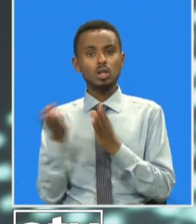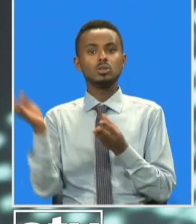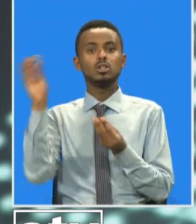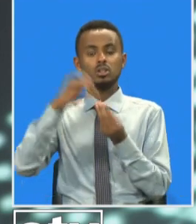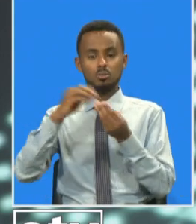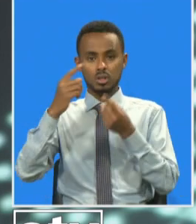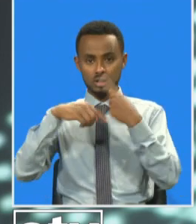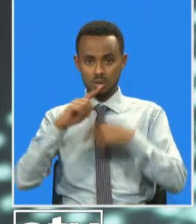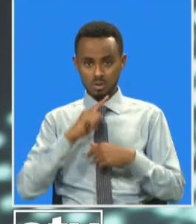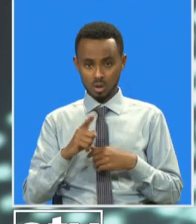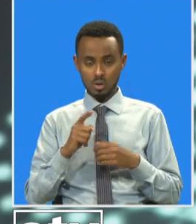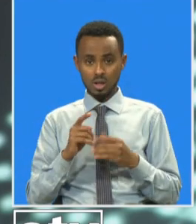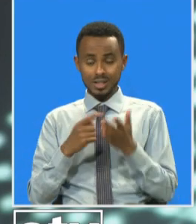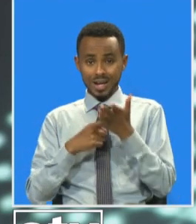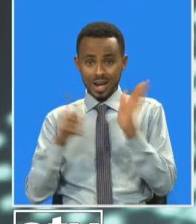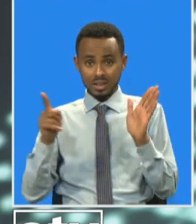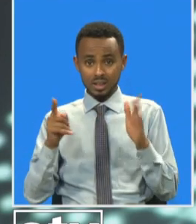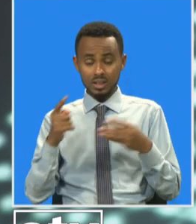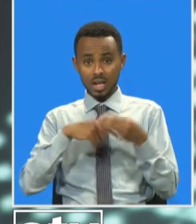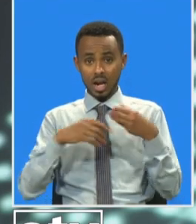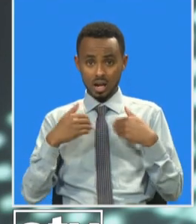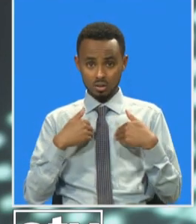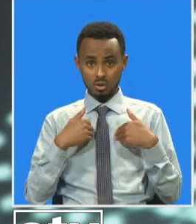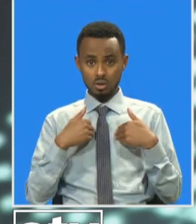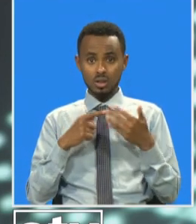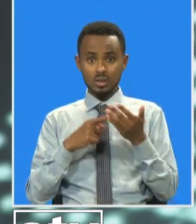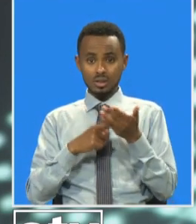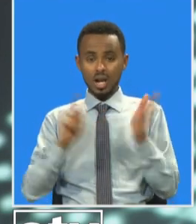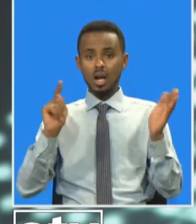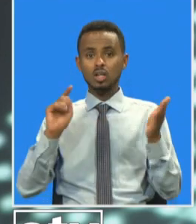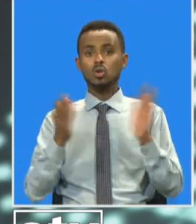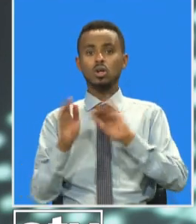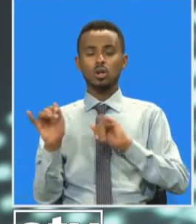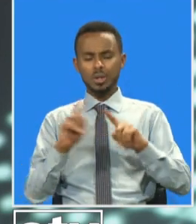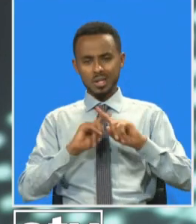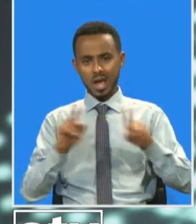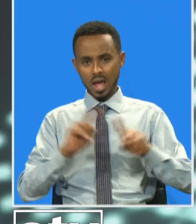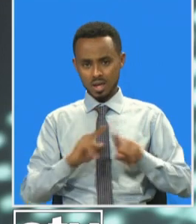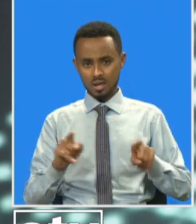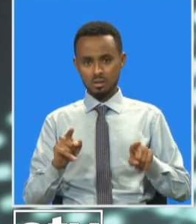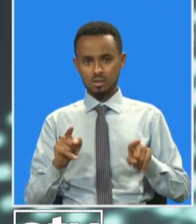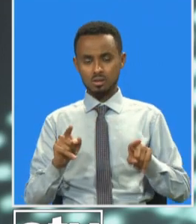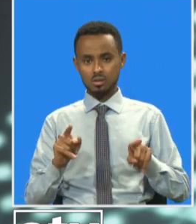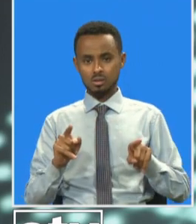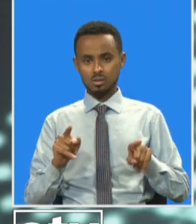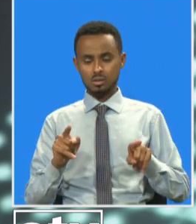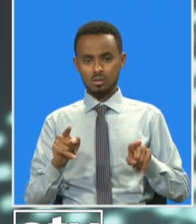እየጨመረ ስለመጣ ስለዚህ ተጋላጭነት ስላላቸው ተጋላጭ ሆነ ደግሞ የተለያየ